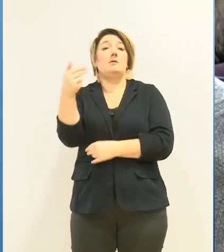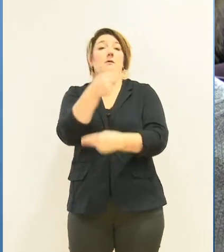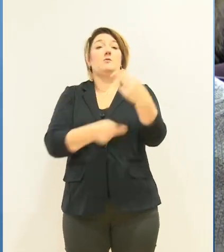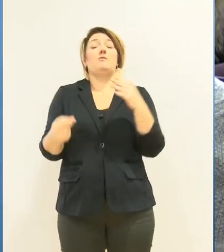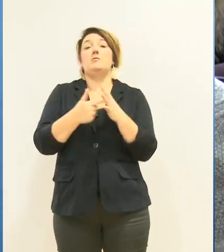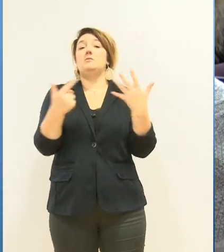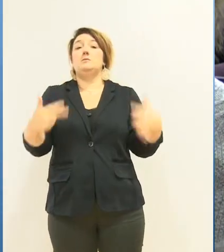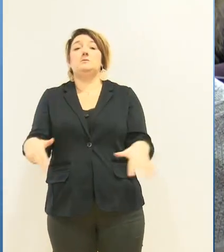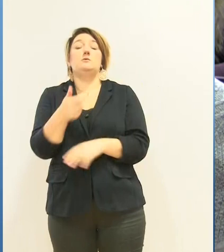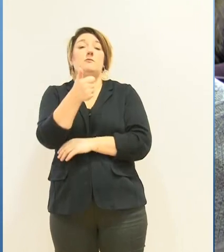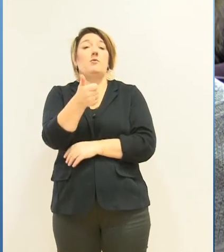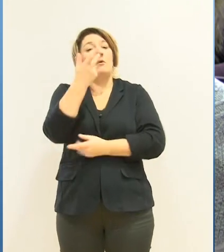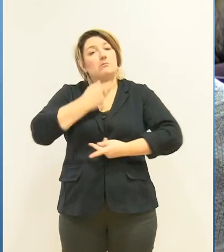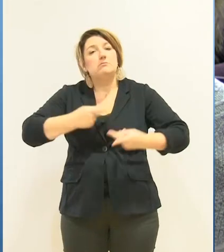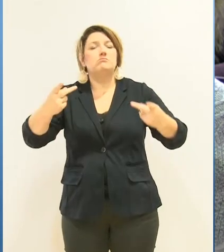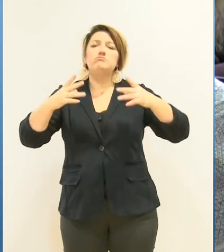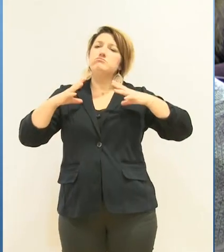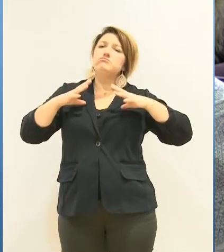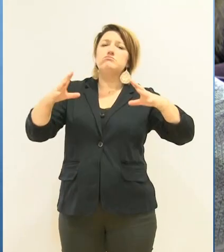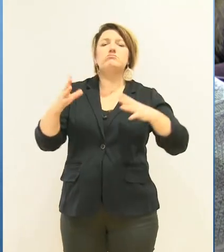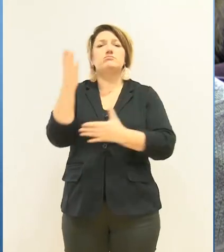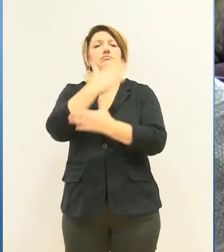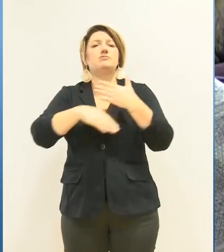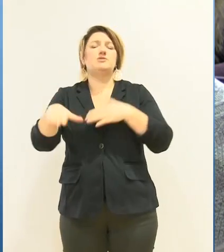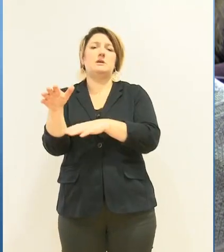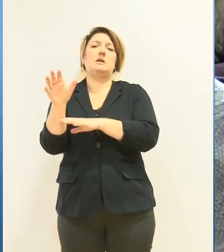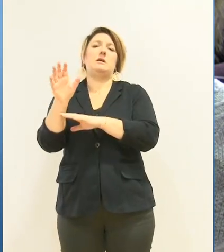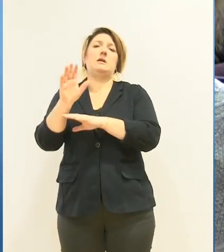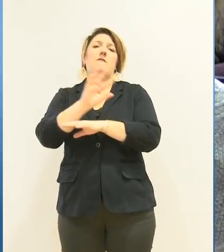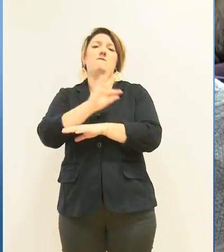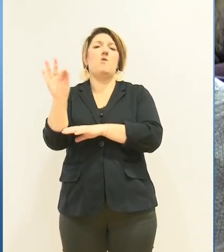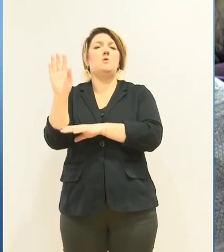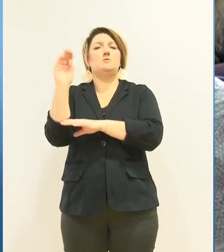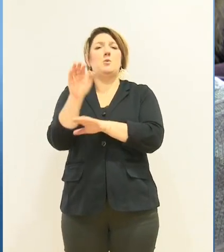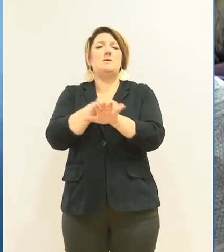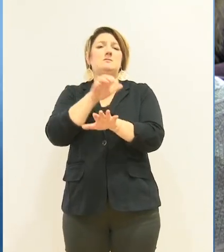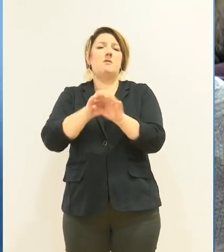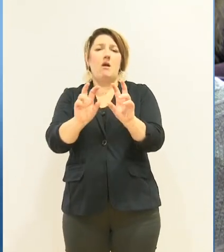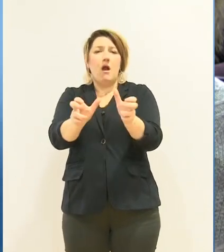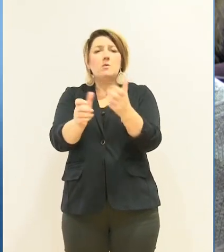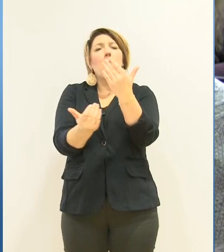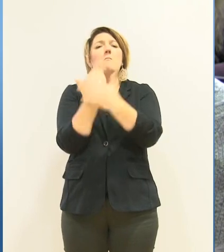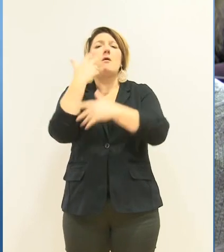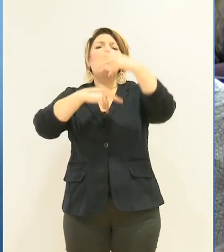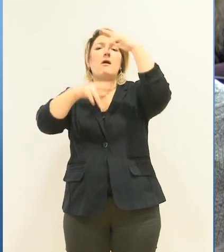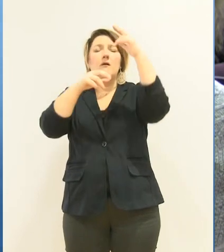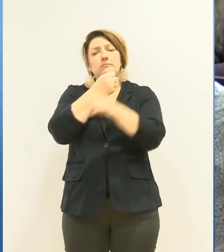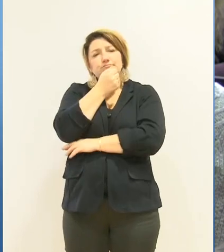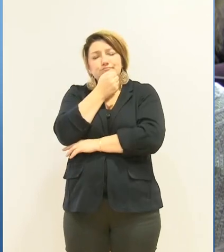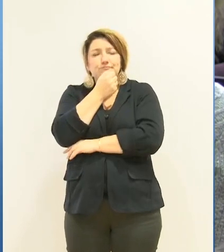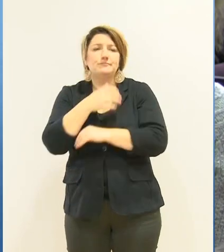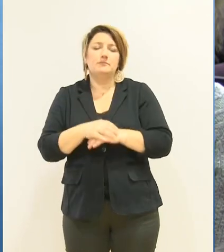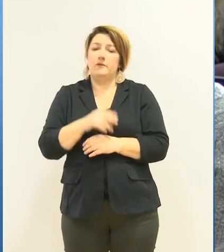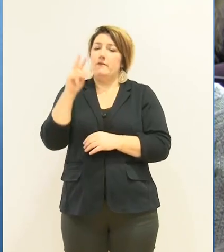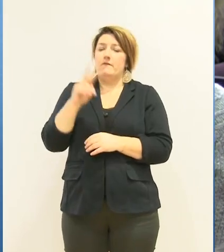vous avez déclaré avec force conviction à la matinale de france 1-2 france bleu isère on ne peut pas continuer cette incohérence totale